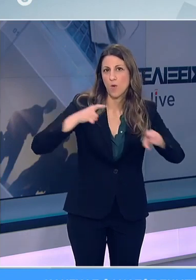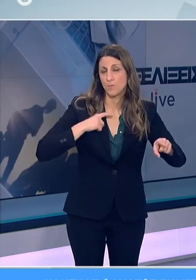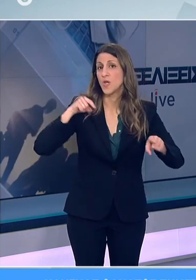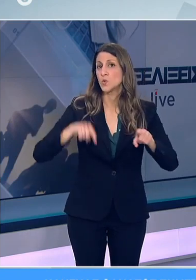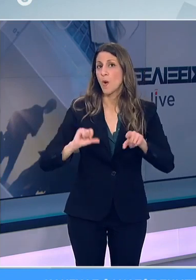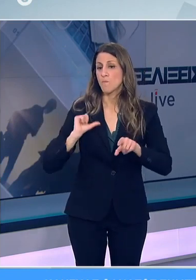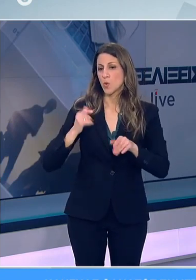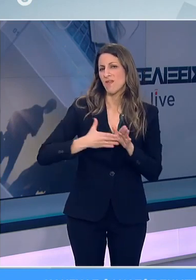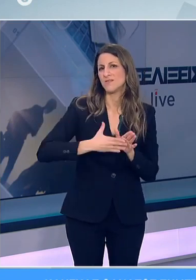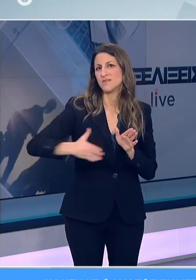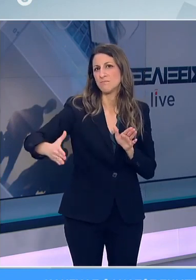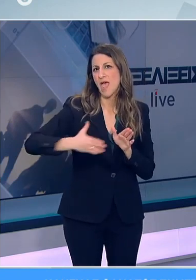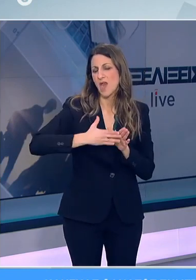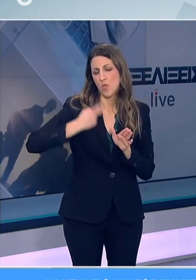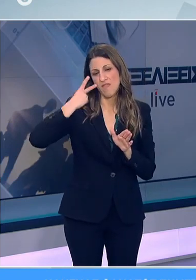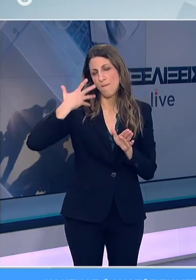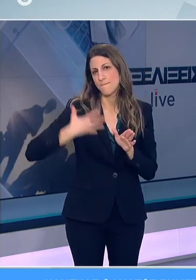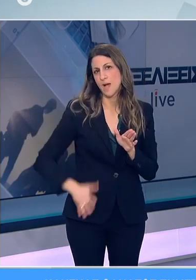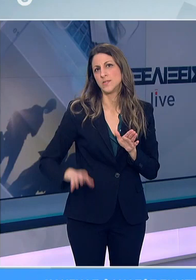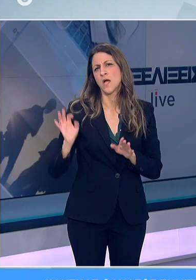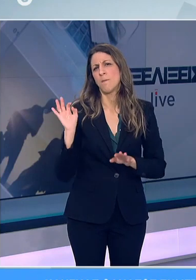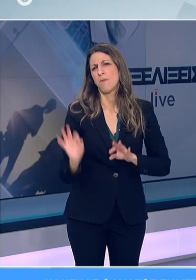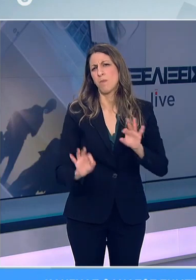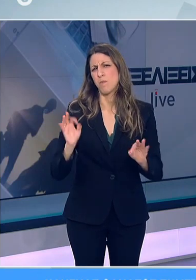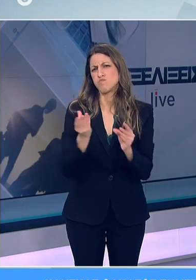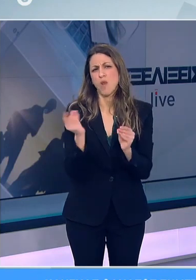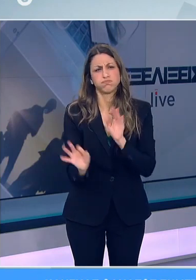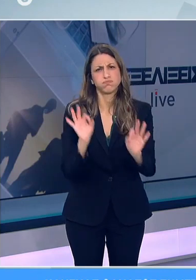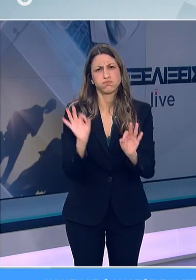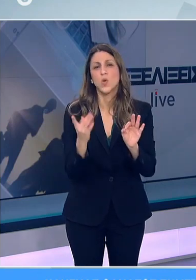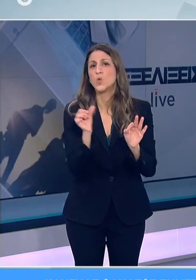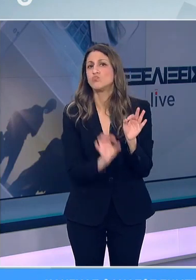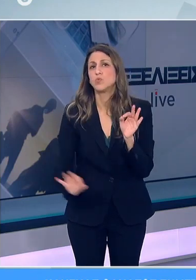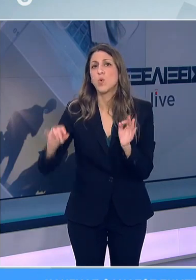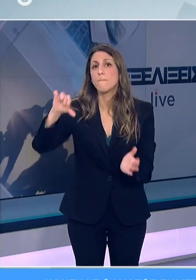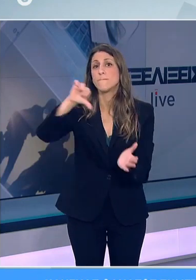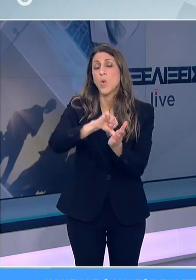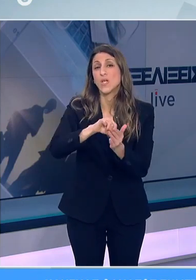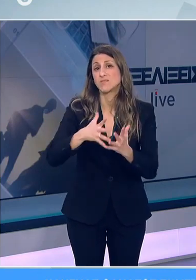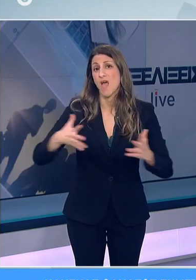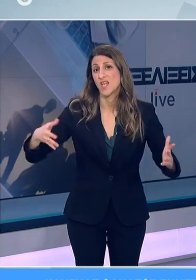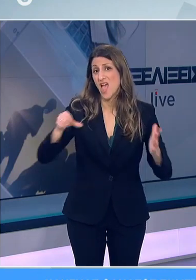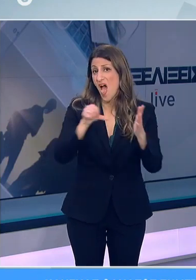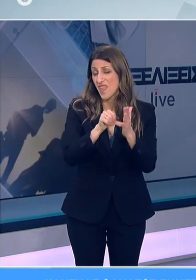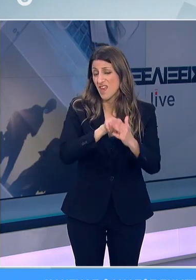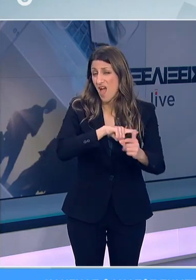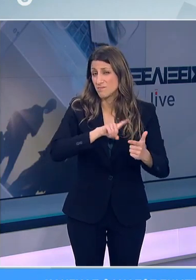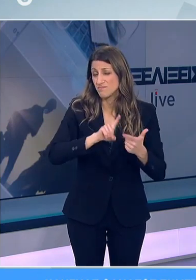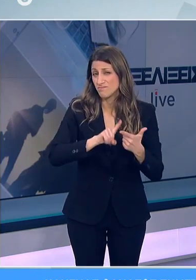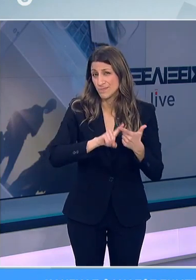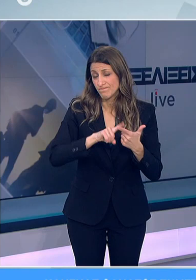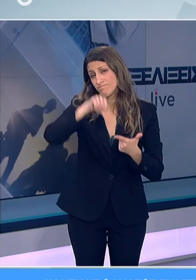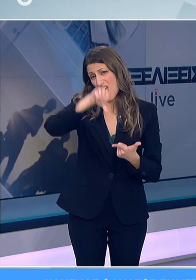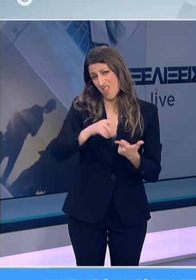επιδημίας ήταν πιο μαζική η επέλαση της επιδημίας στα μεγάλα αστικά κέντρα. Ιδιαίτερα στην Αθήνα, στην